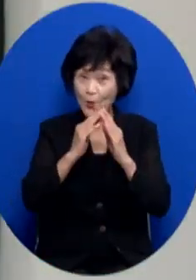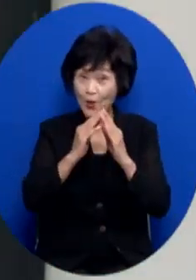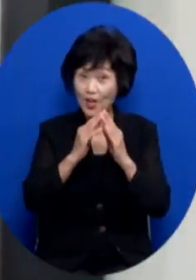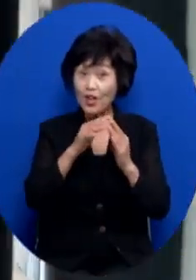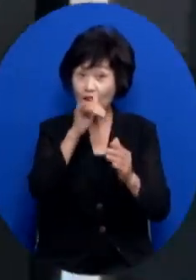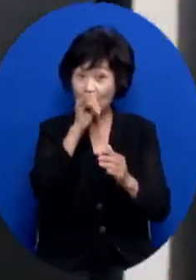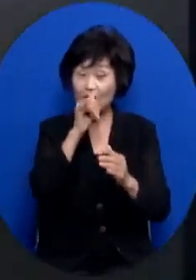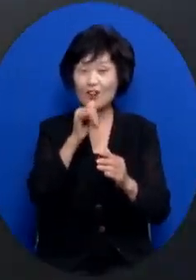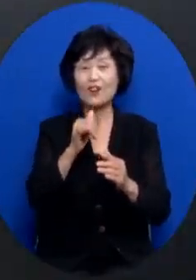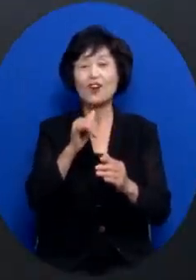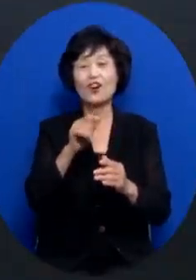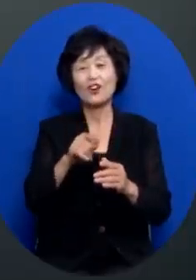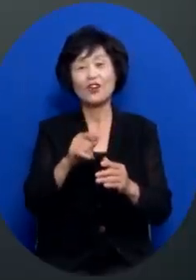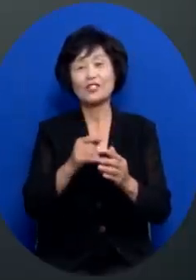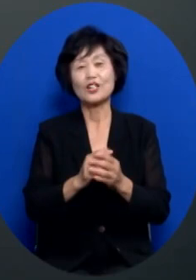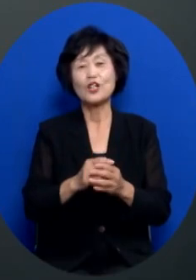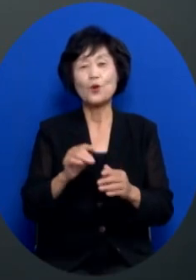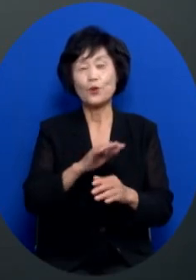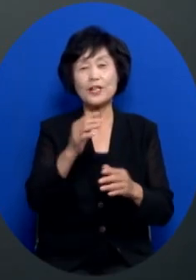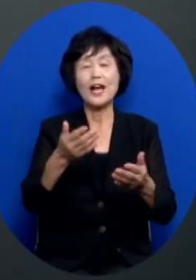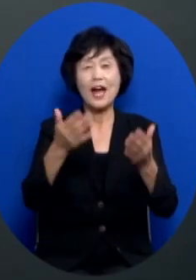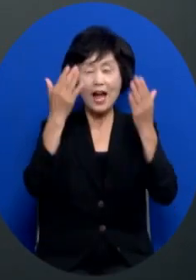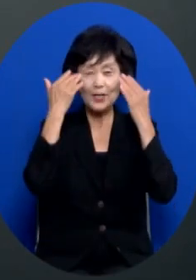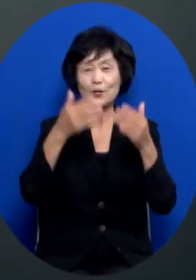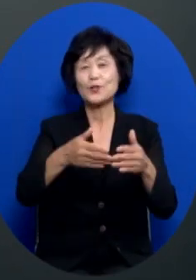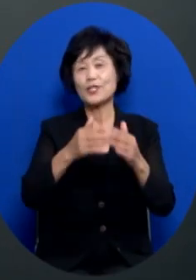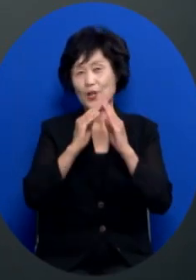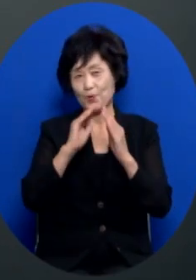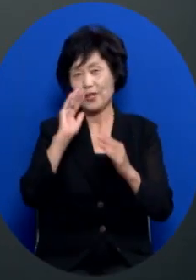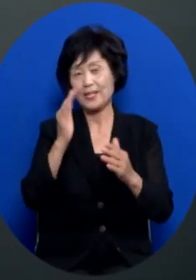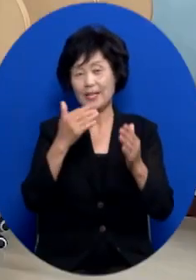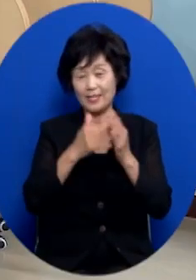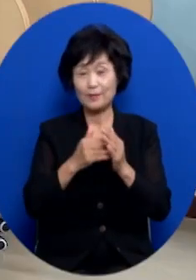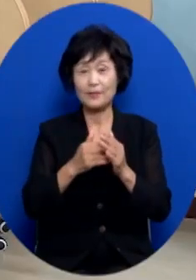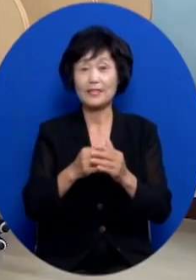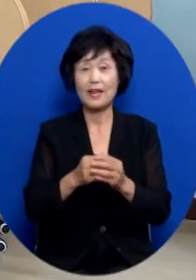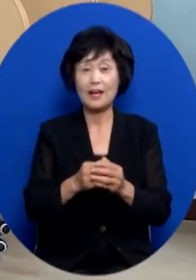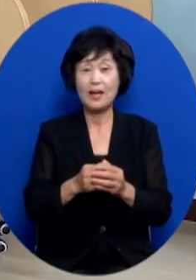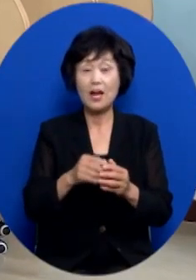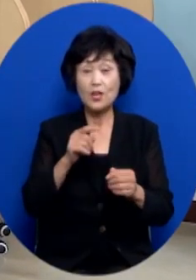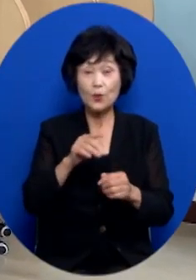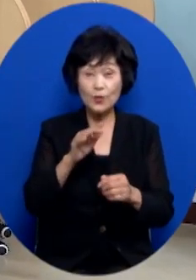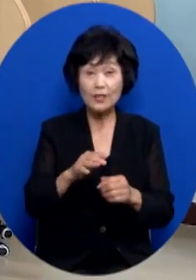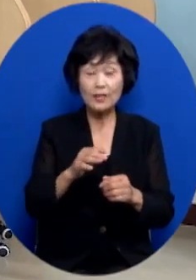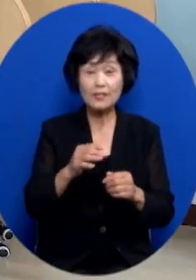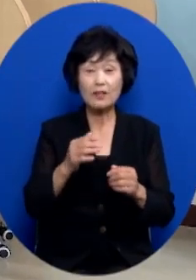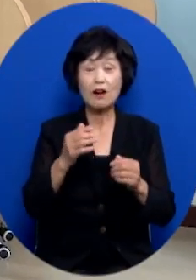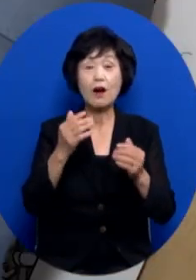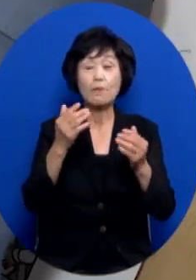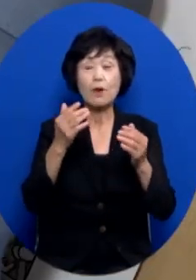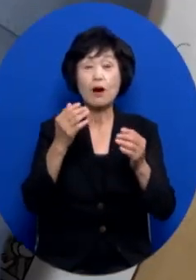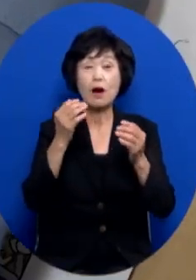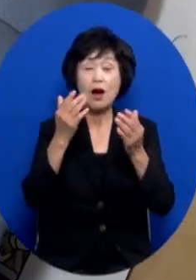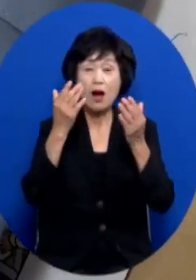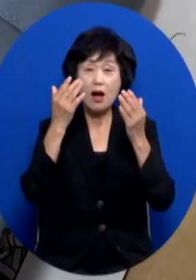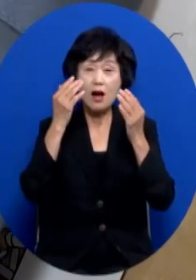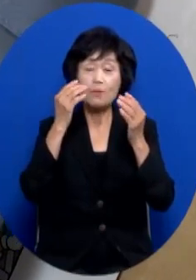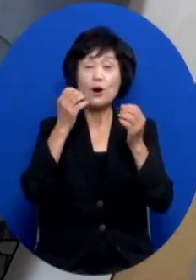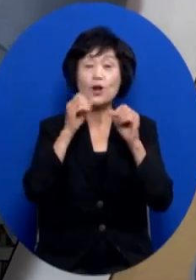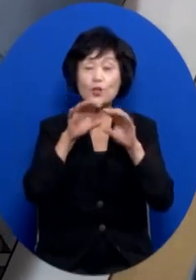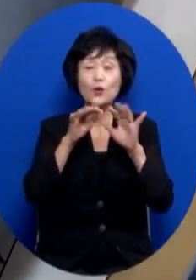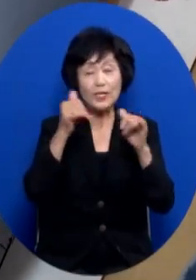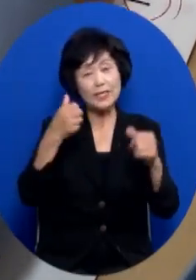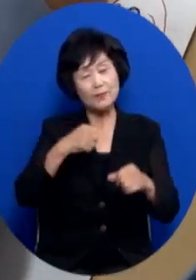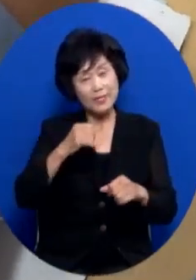전주 골러버시민학교를설립했습니다.이 학교를통해우리는학업을중단한학생들 ,